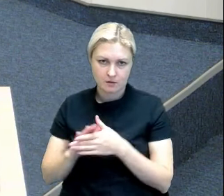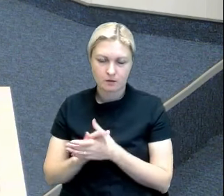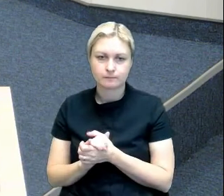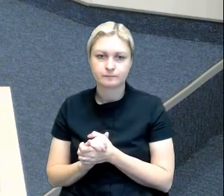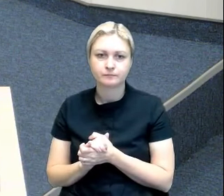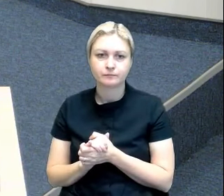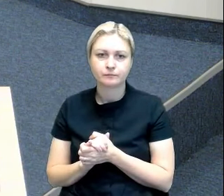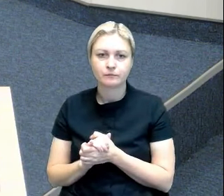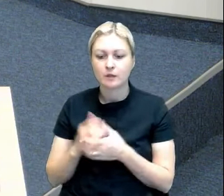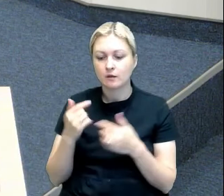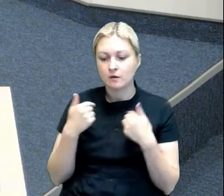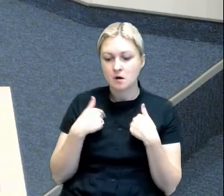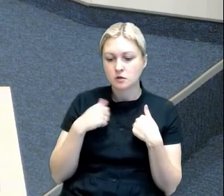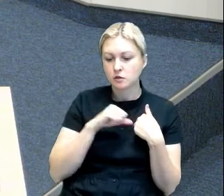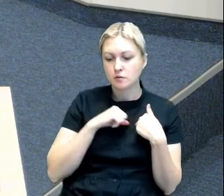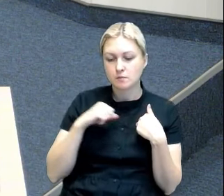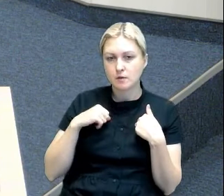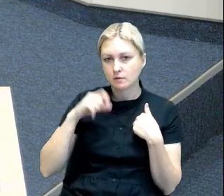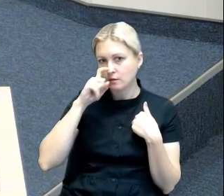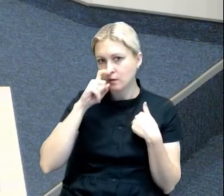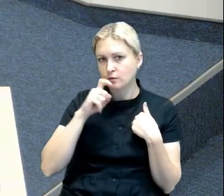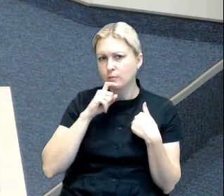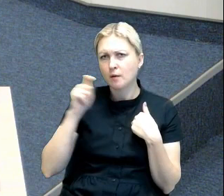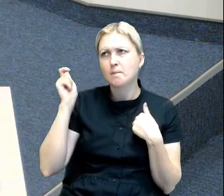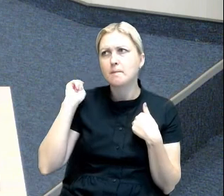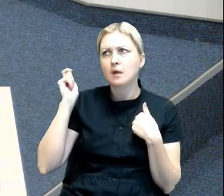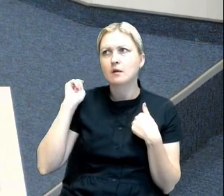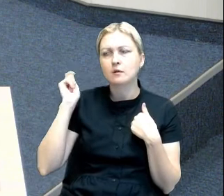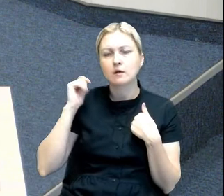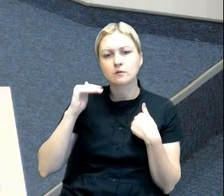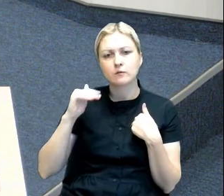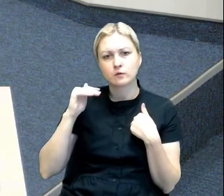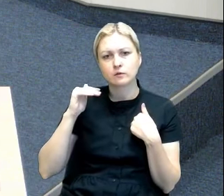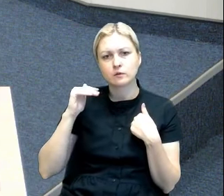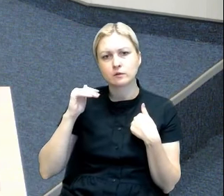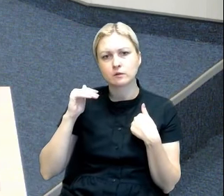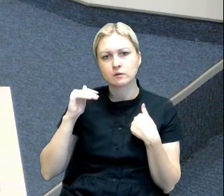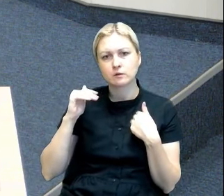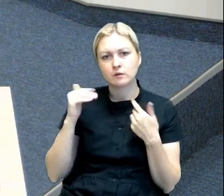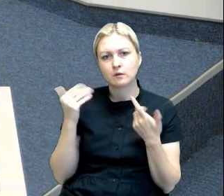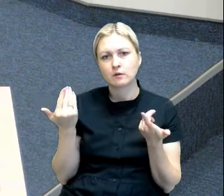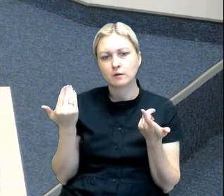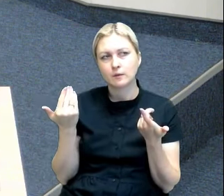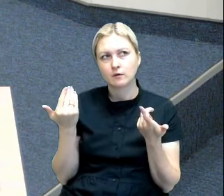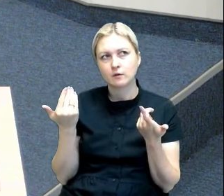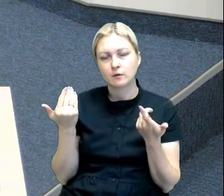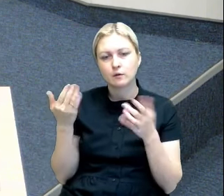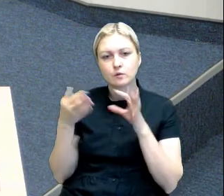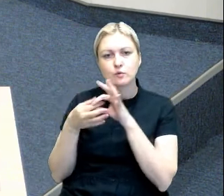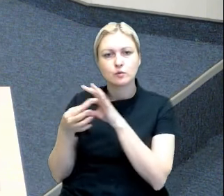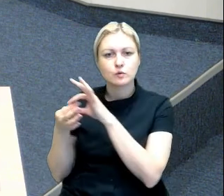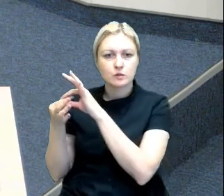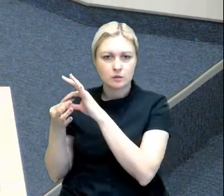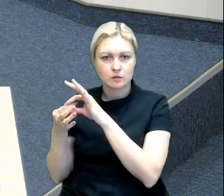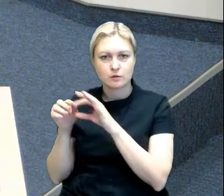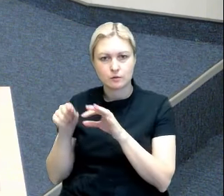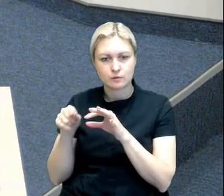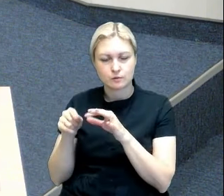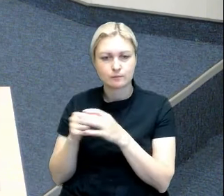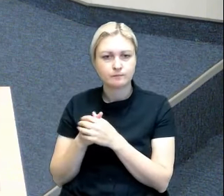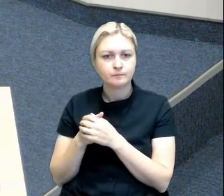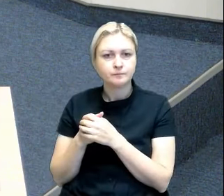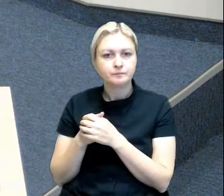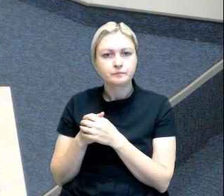neaišku vat pirties funkcija kaip jinai atsispindi visoj toj tam visam labai siauram profili